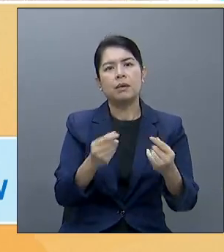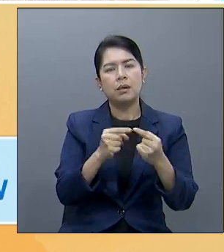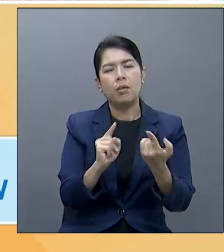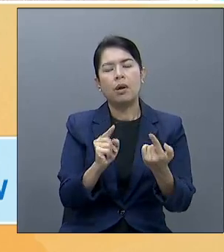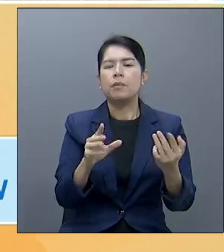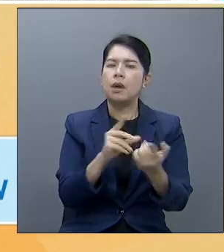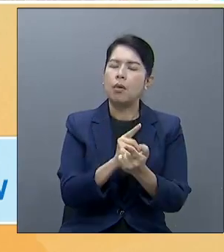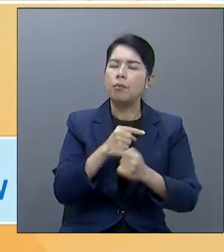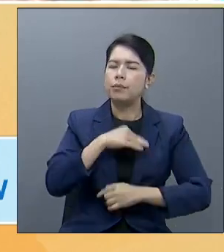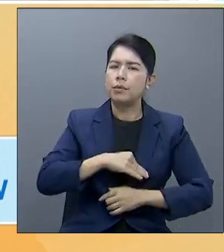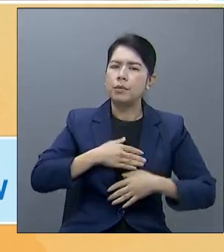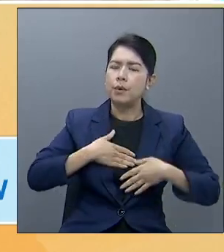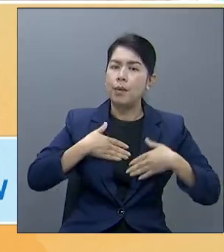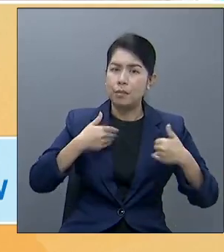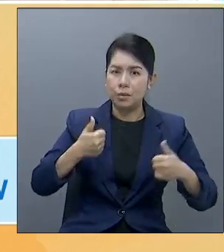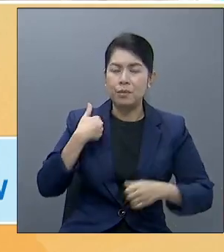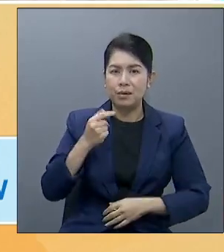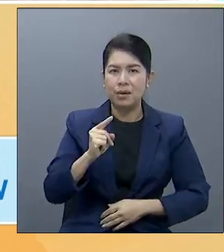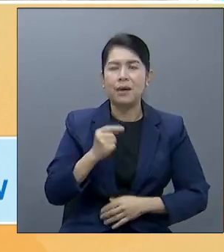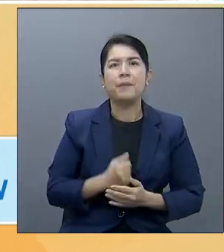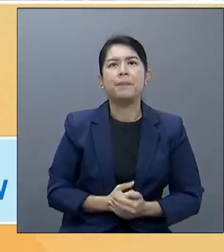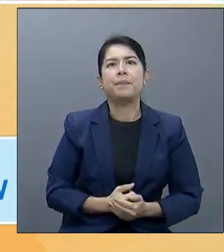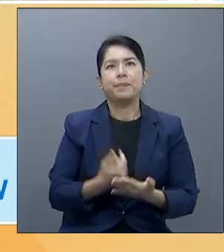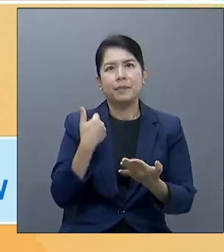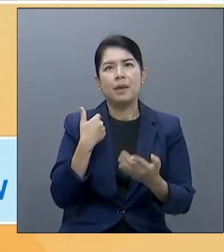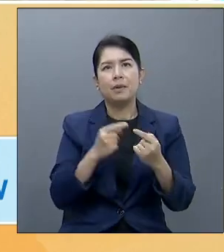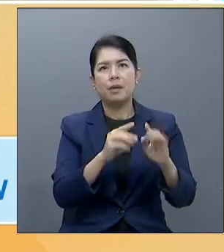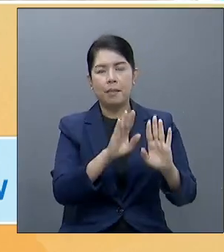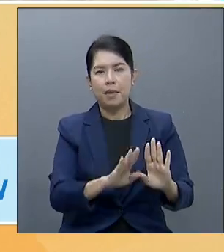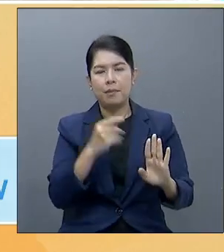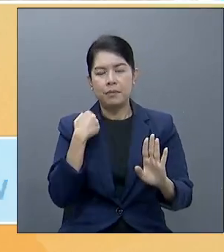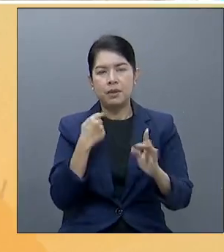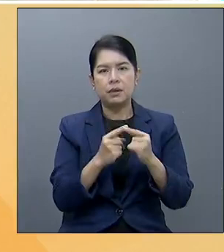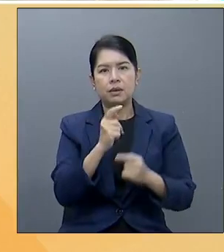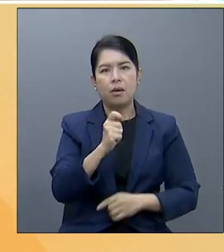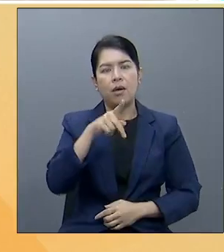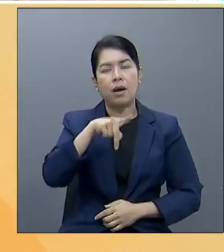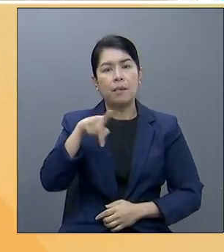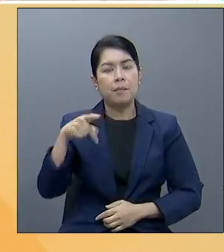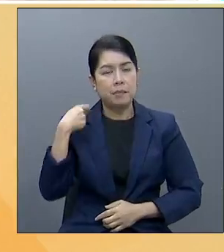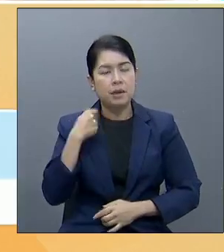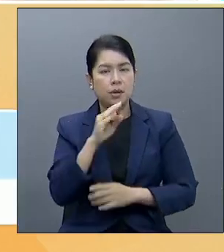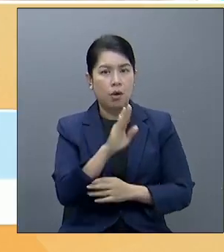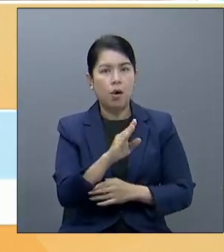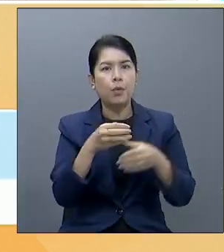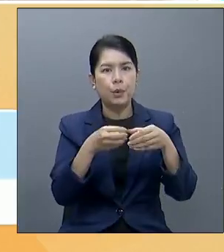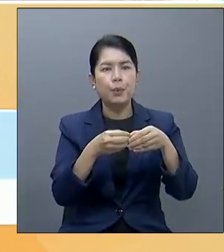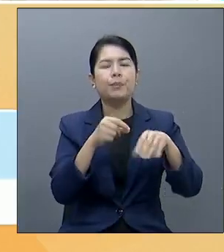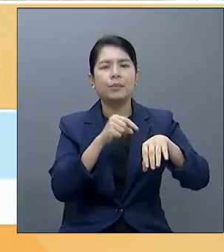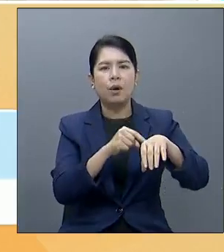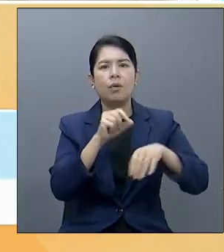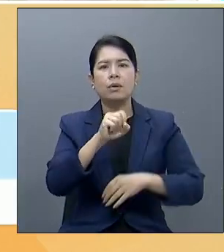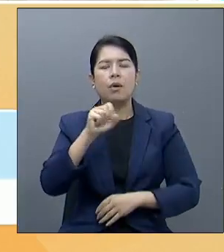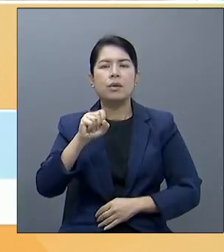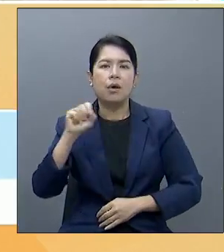ค่ะ ค่ะก็คือเราจะมียังมี approach ที่เป็น community led approach เนี่ยค่ะก็คือของสสส.เขาไปทำเรื่องครอบครัวยิ้มแต่ครอบ